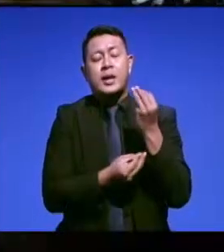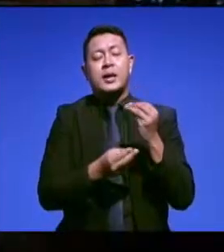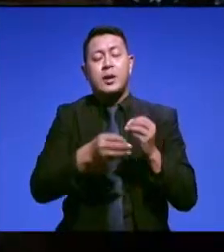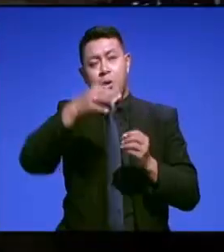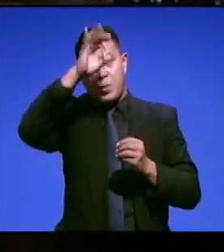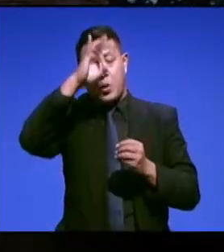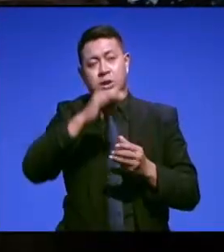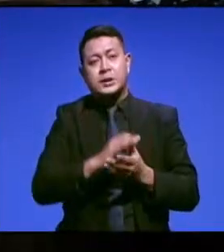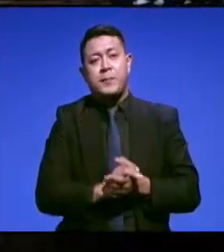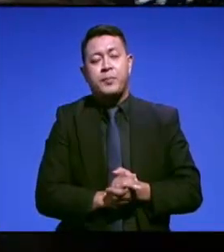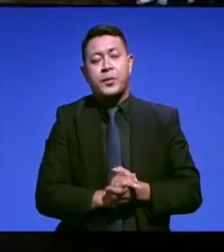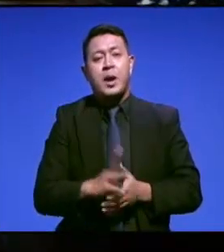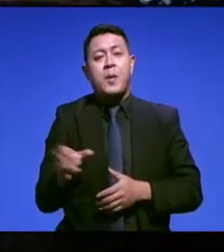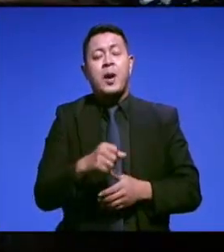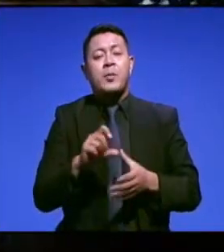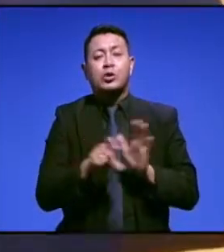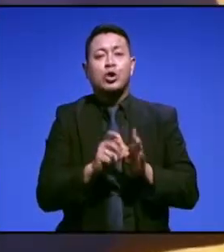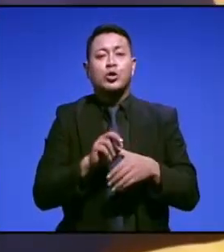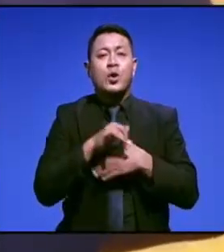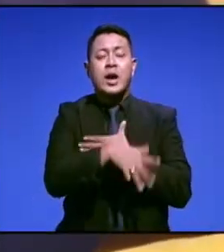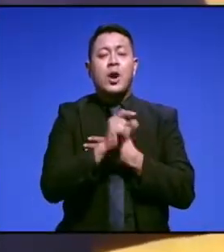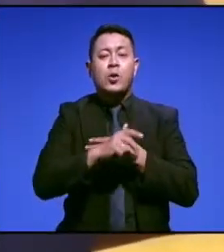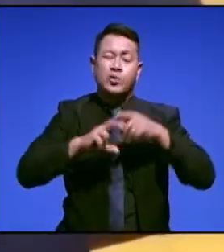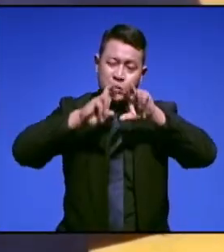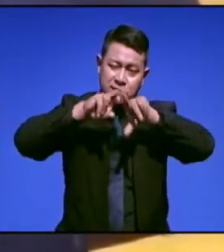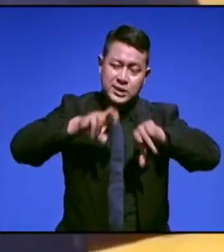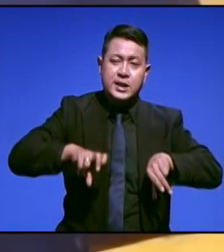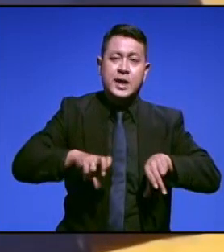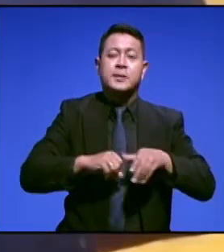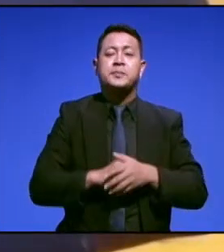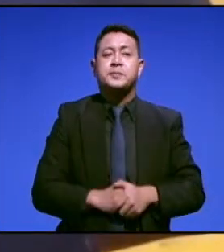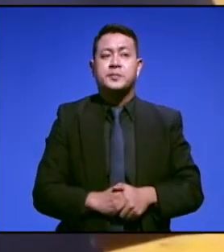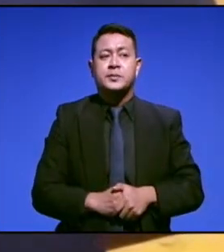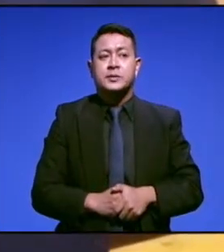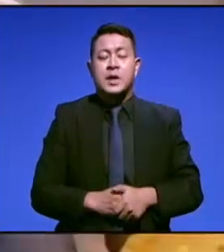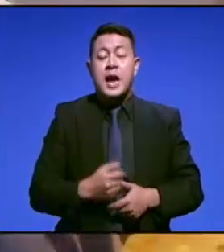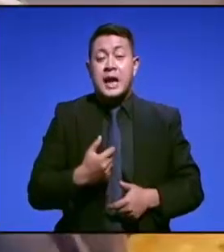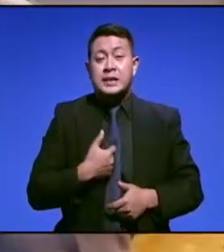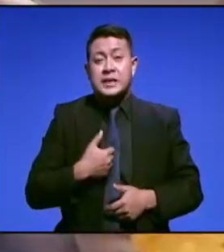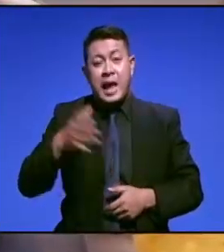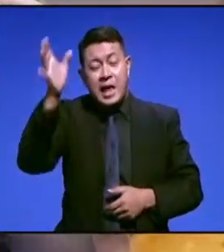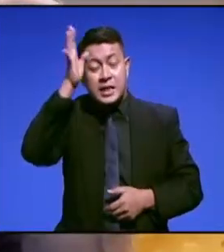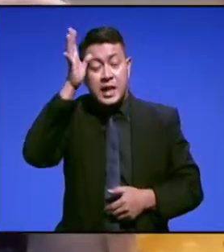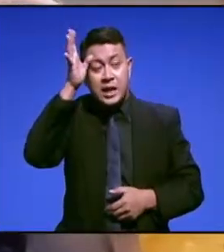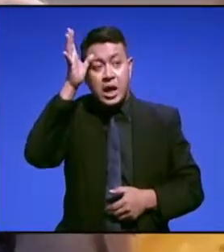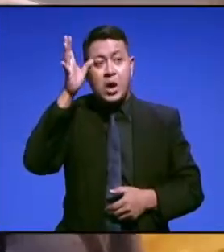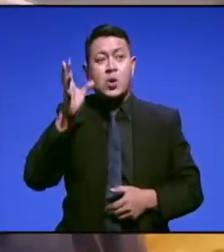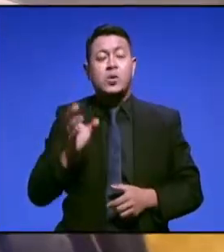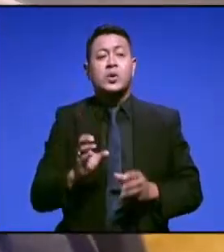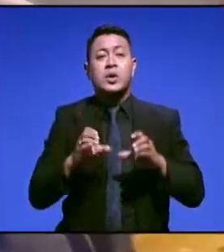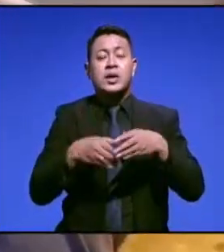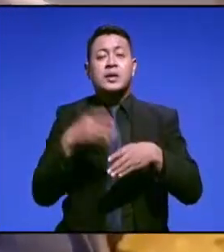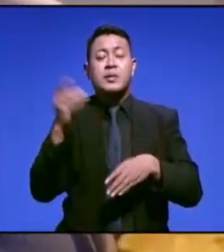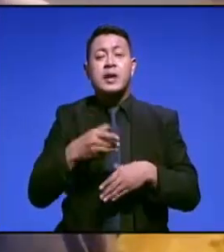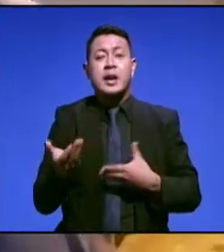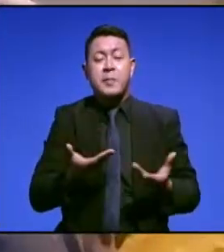Kompol Busroni. Pengambilan sampel darah ini untuk kepentingan penyelidikan. Saya itu juga tidak tahu itu tadi tim dari mana,